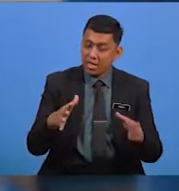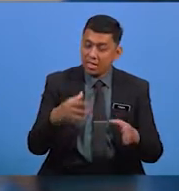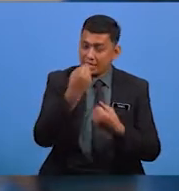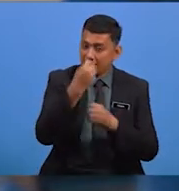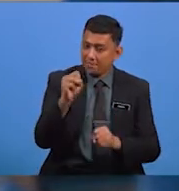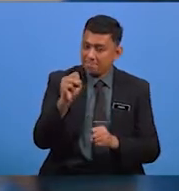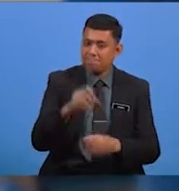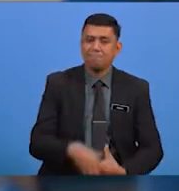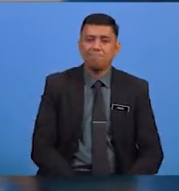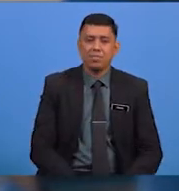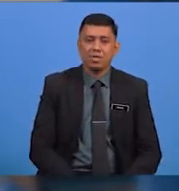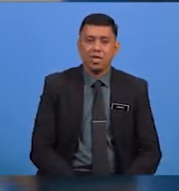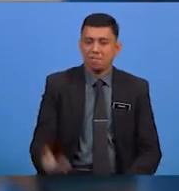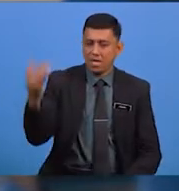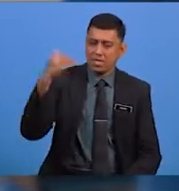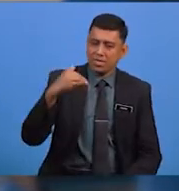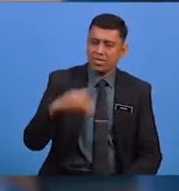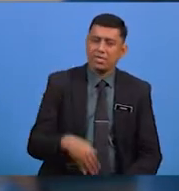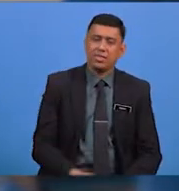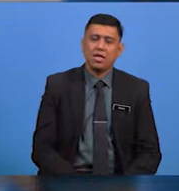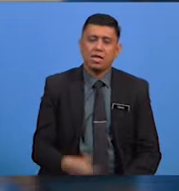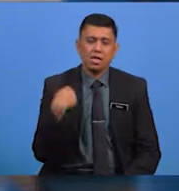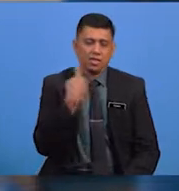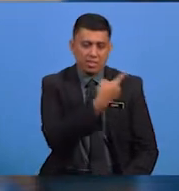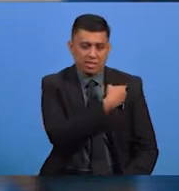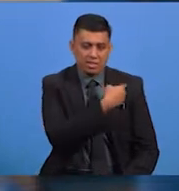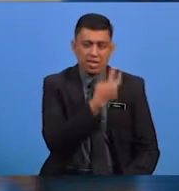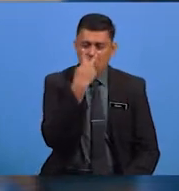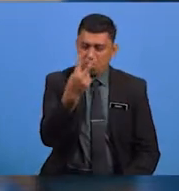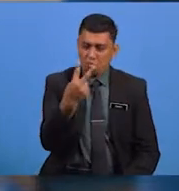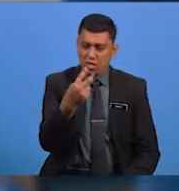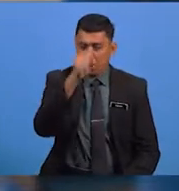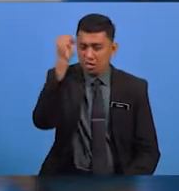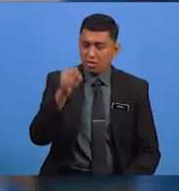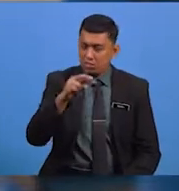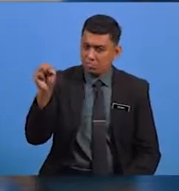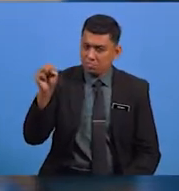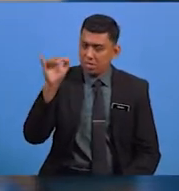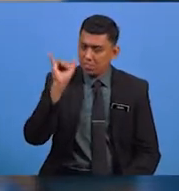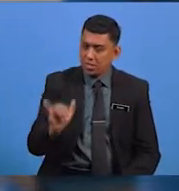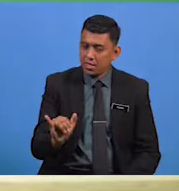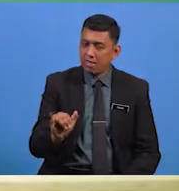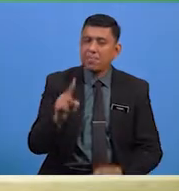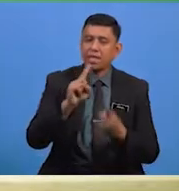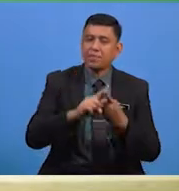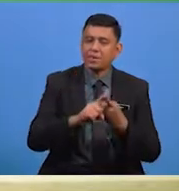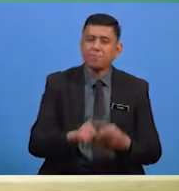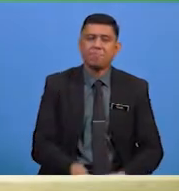bersedia? Ayo, mari kita teliti soalan yang pertama.